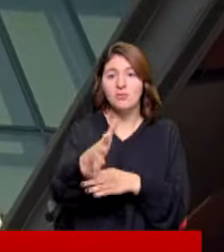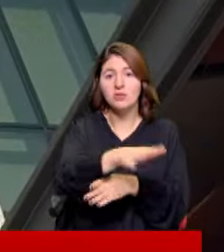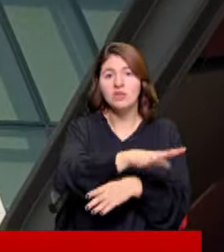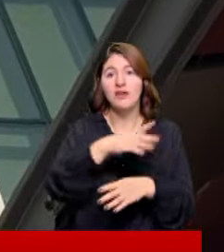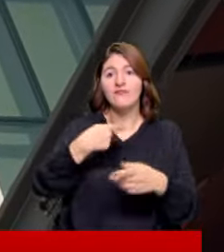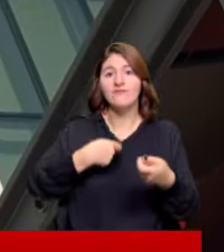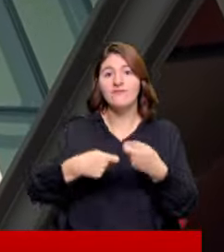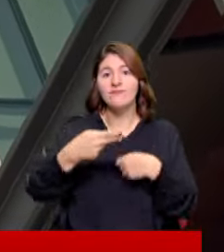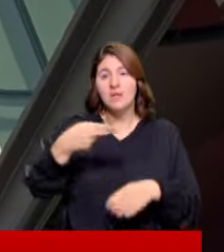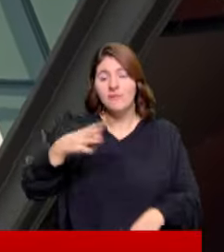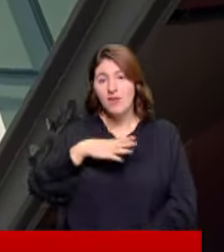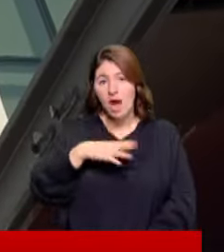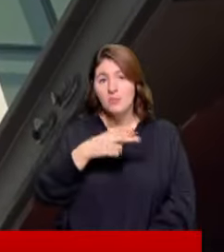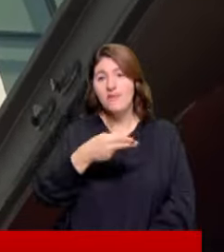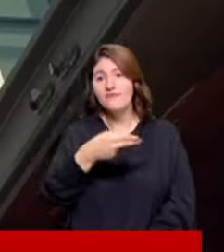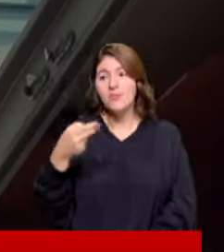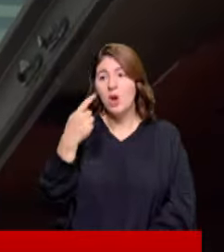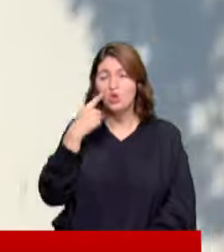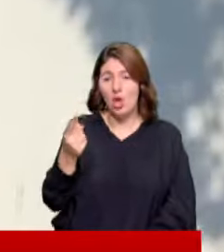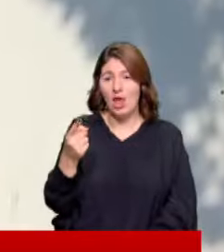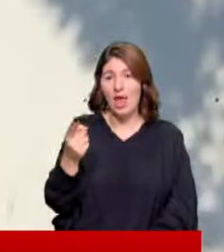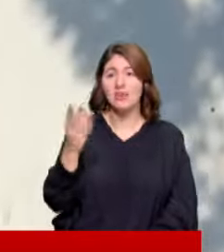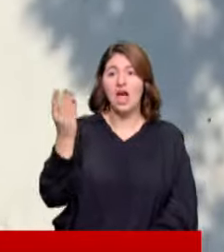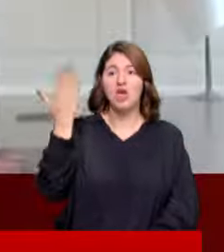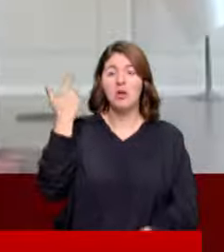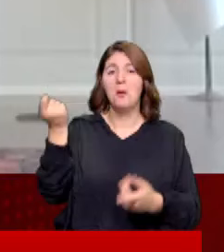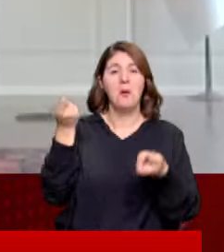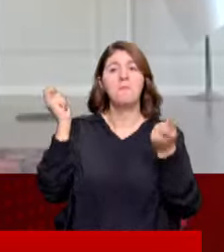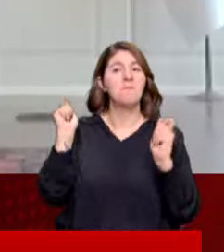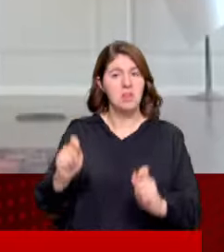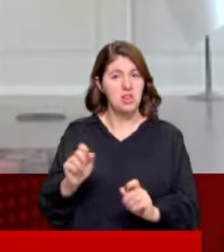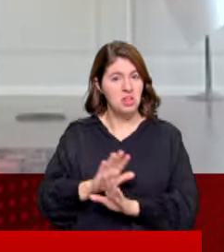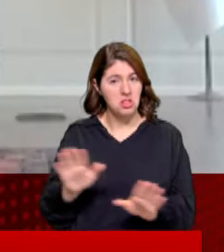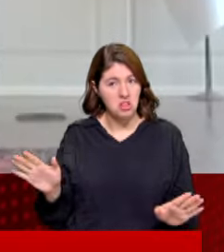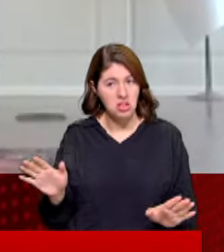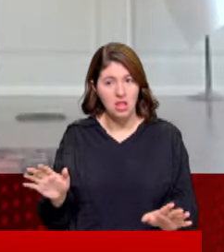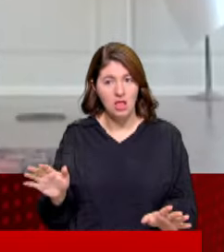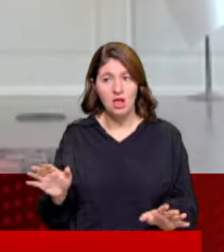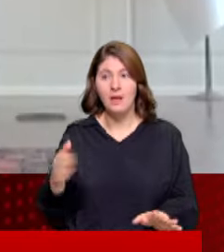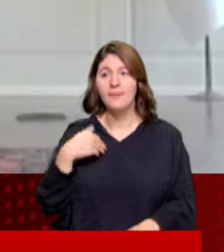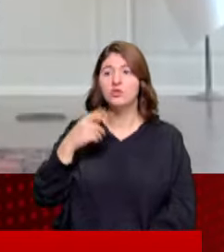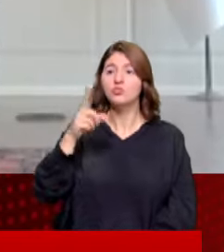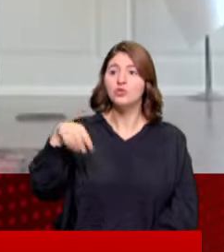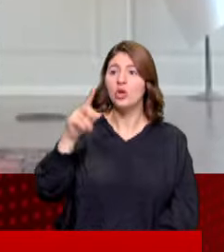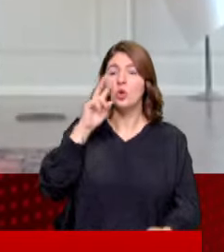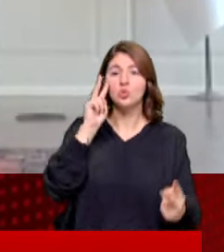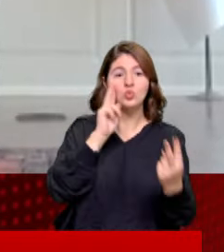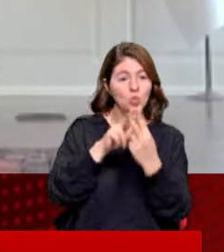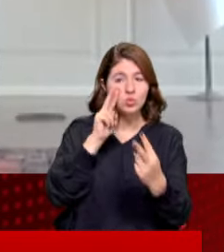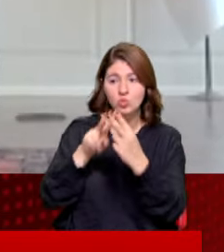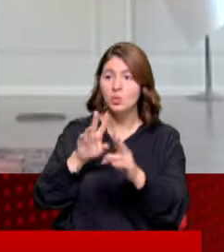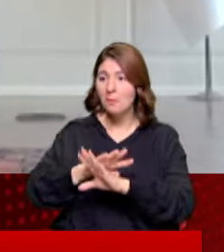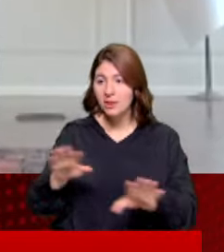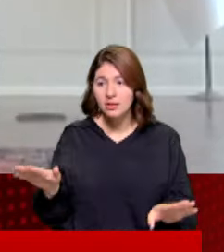var. Bu firmalar aracılığıyla daha önceden işler yapılmış, edilmiş. Biz bunlarla görüştük. Dedik